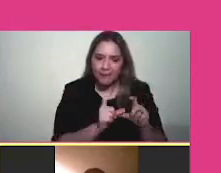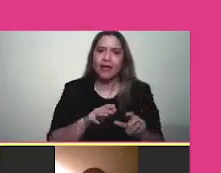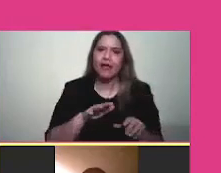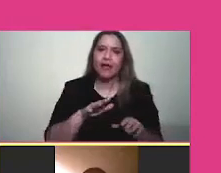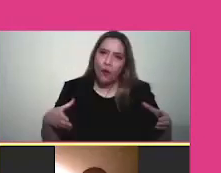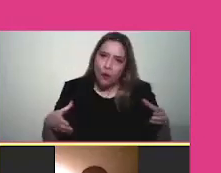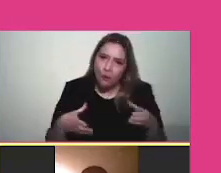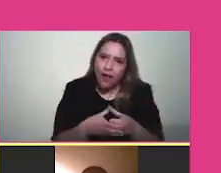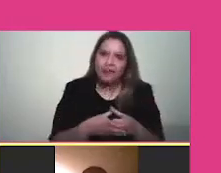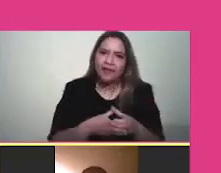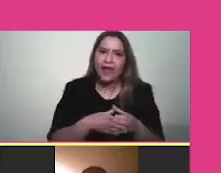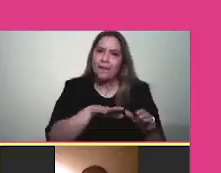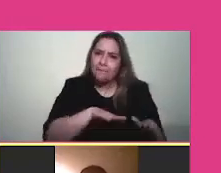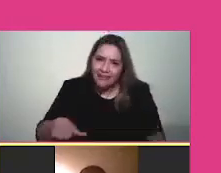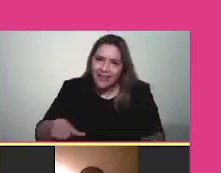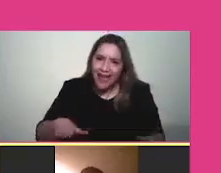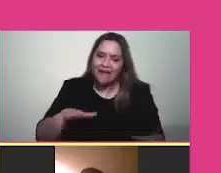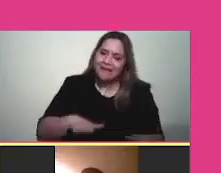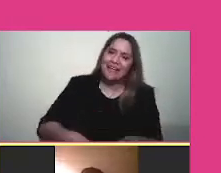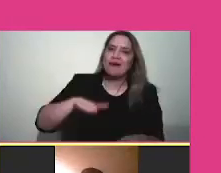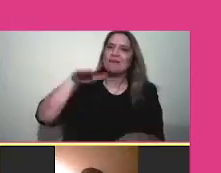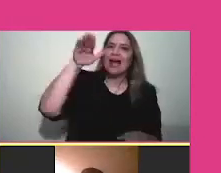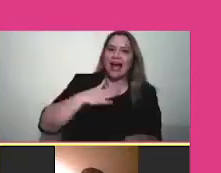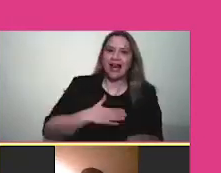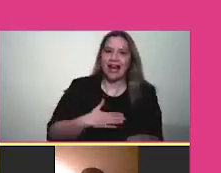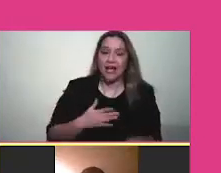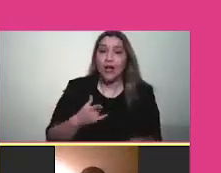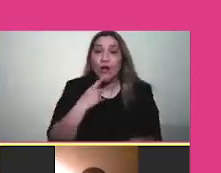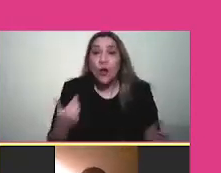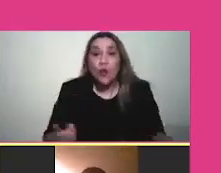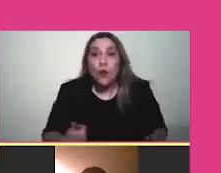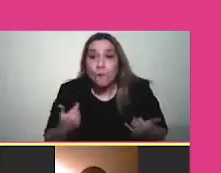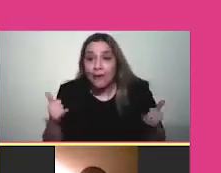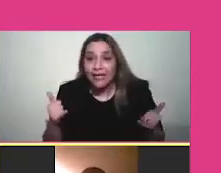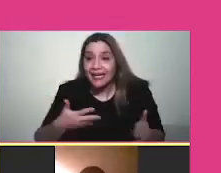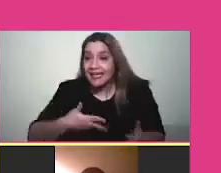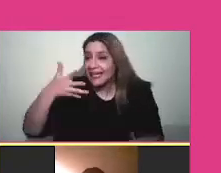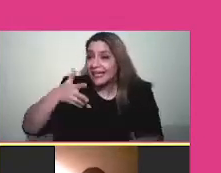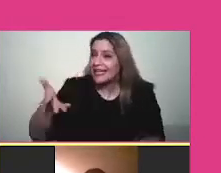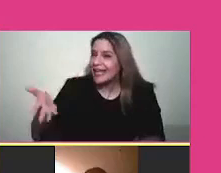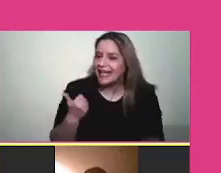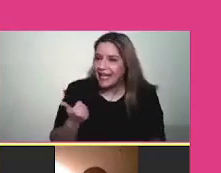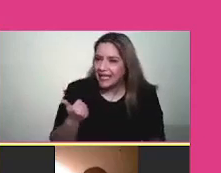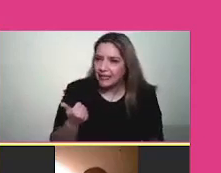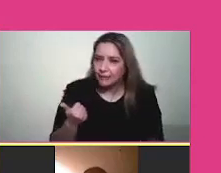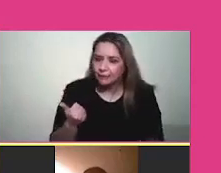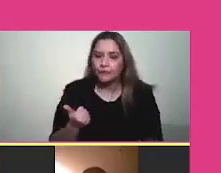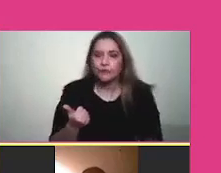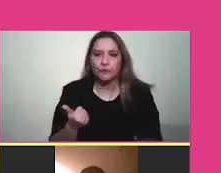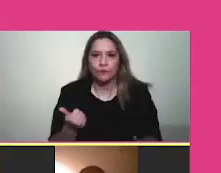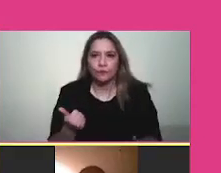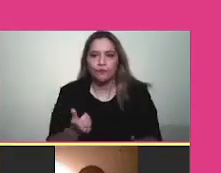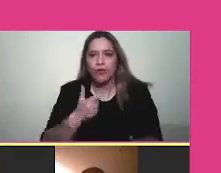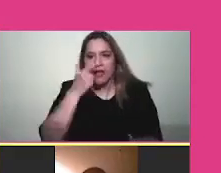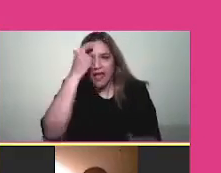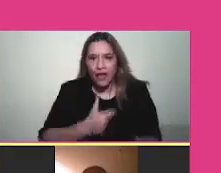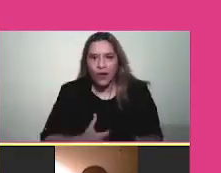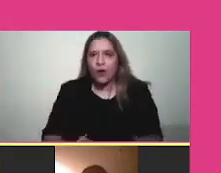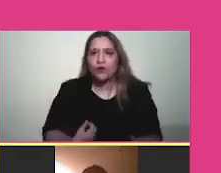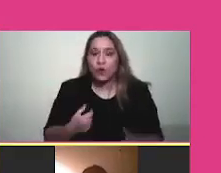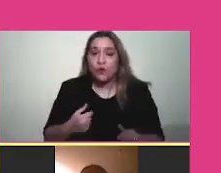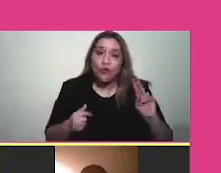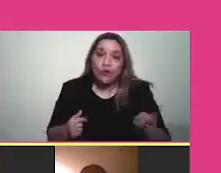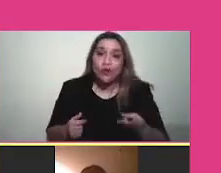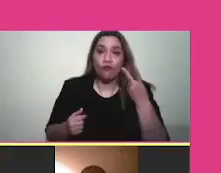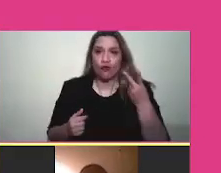και όχι μόνο, μικρά και μεγάλα όπως βλέπετε, γιατί το παιχνίδι, όπως είπαμε, δεν έχει ηλικία. Εγώ είμαι ευλογημένος δις, γιατί